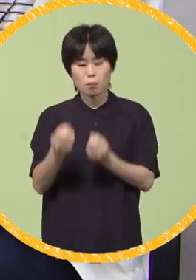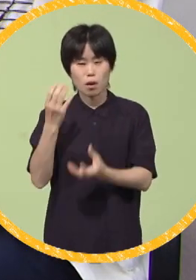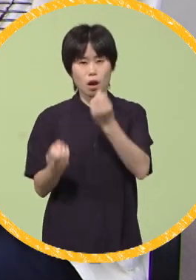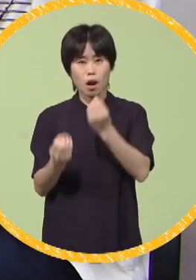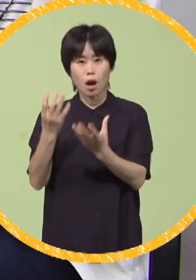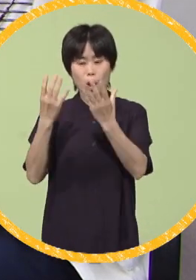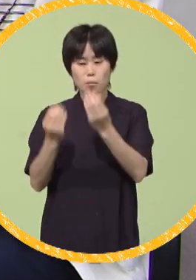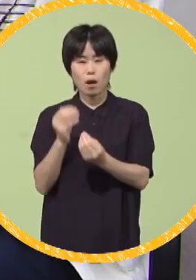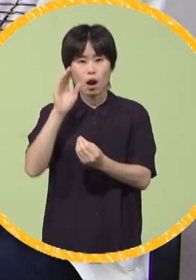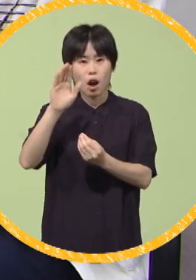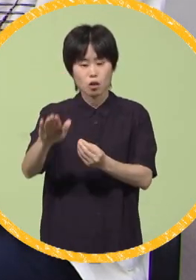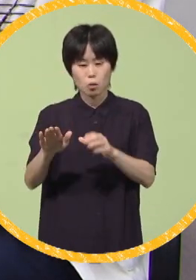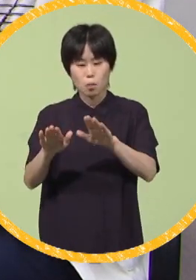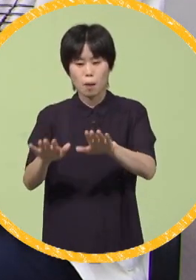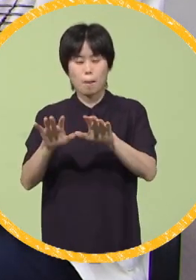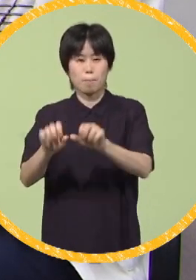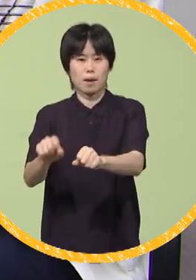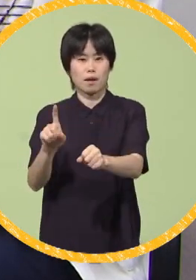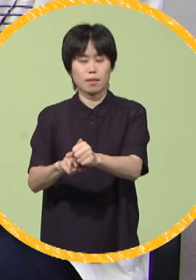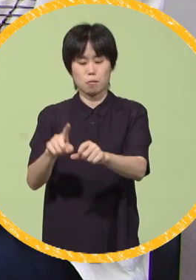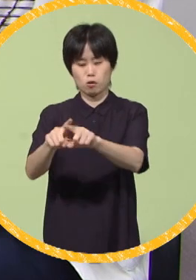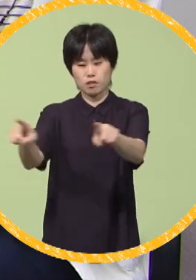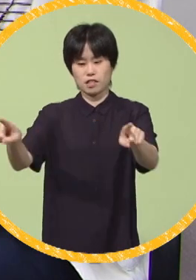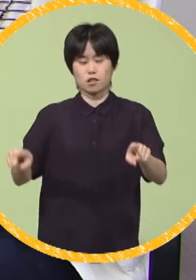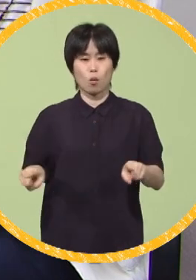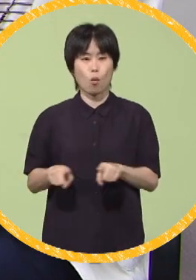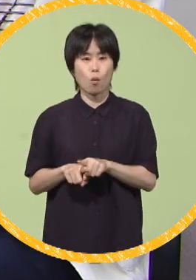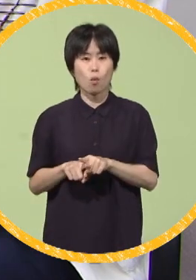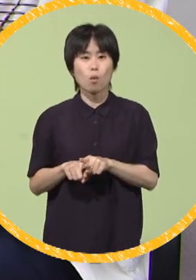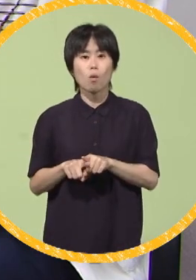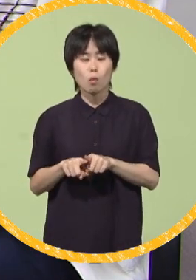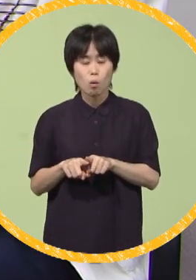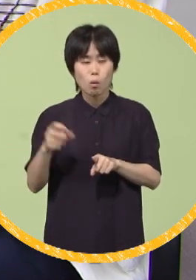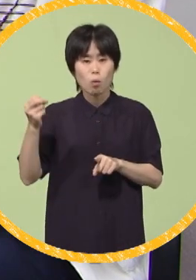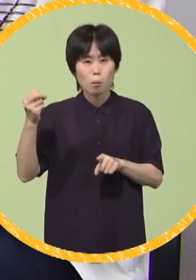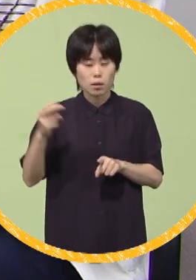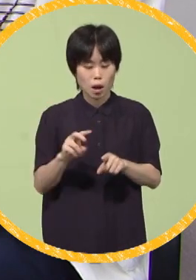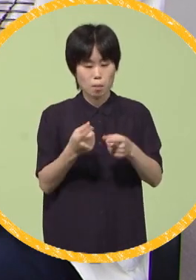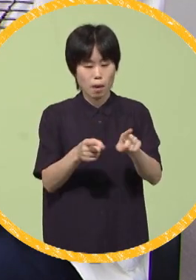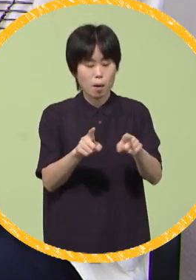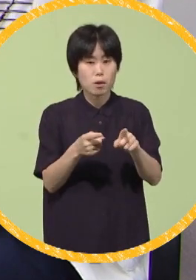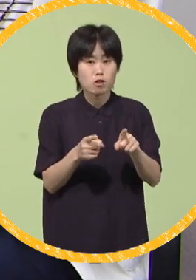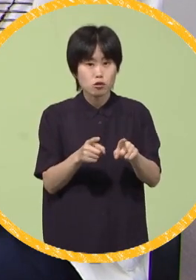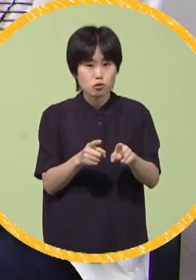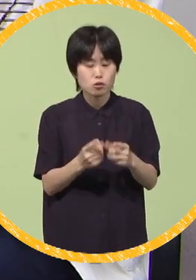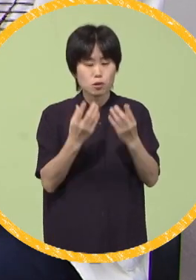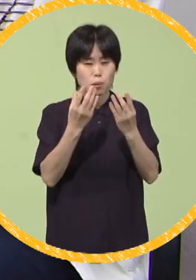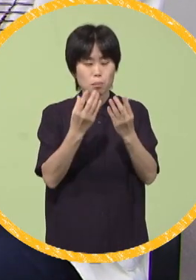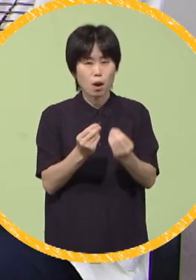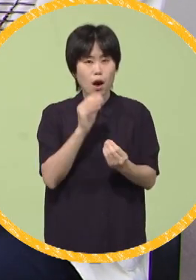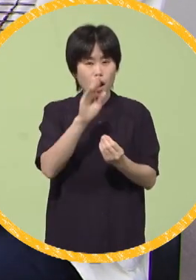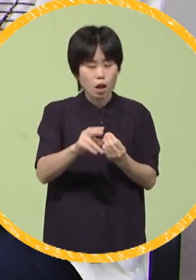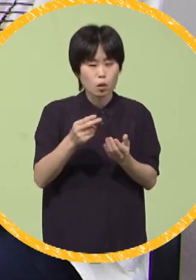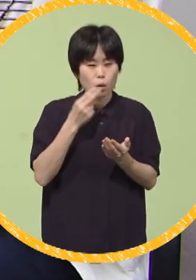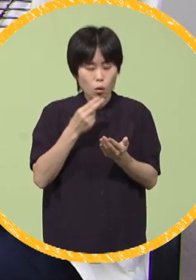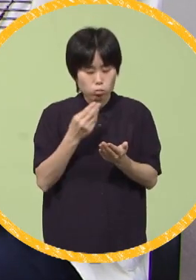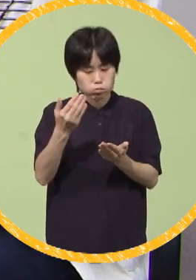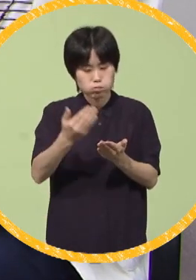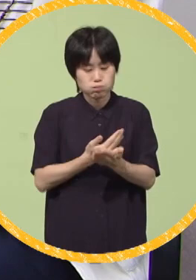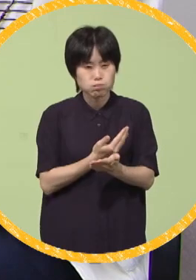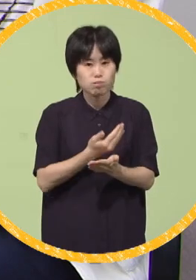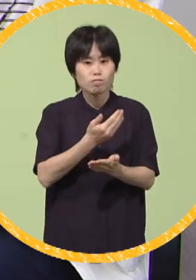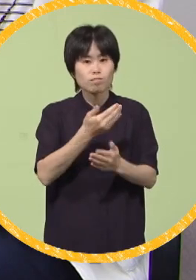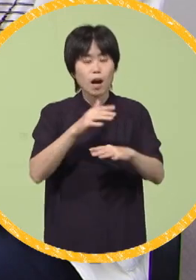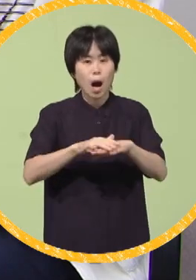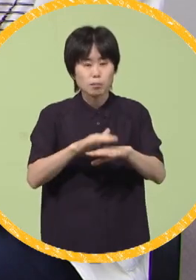後、うん、場所取りのシートのそのまま置いてってしまうとか、はいはいはい、あるいはバーベキューに来た人が食べ残した生ゴミですとか、うん、バーベ